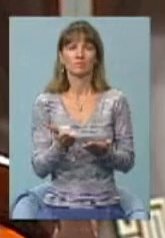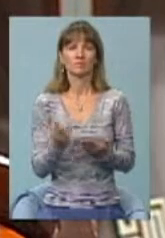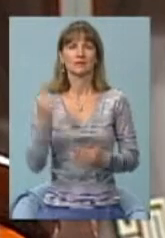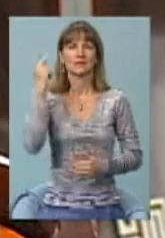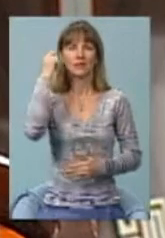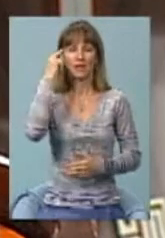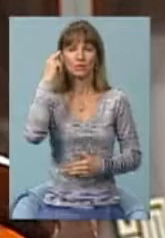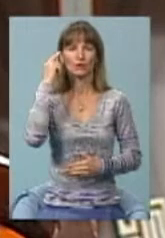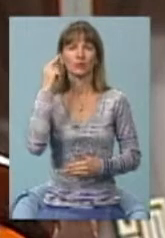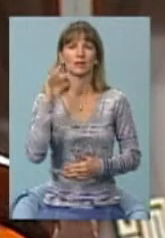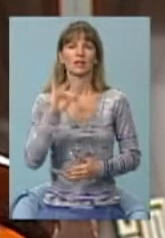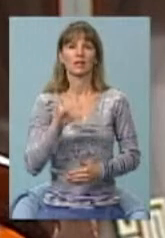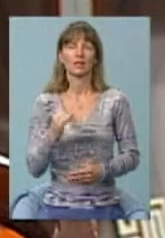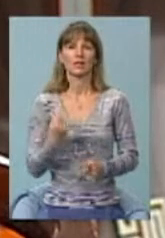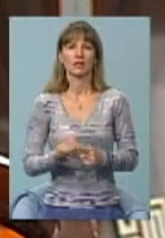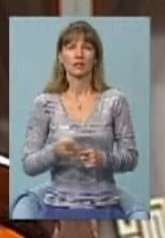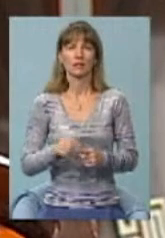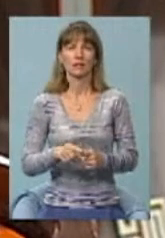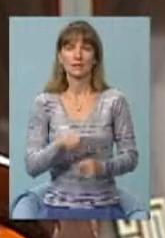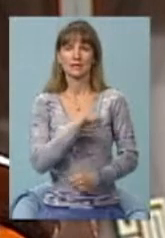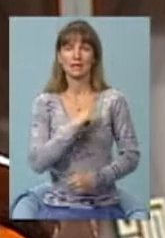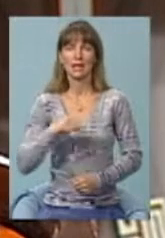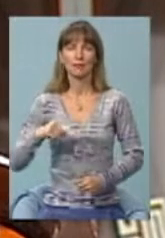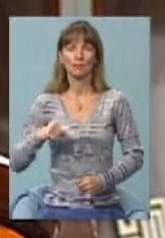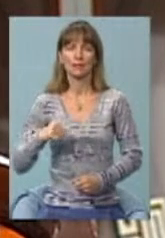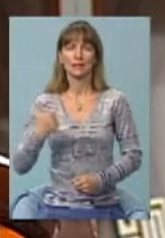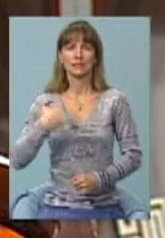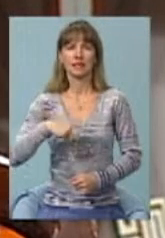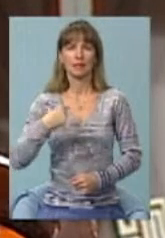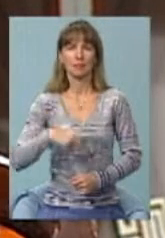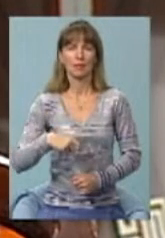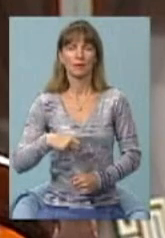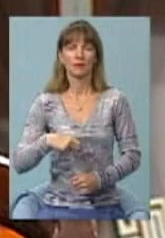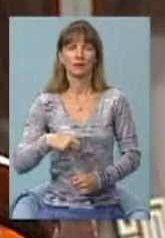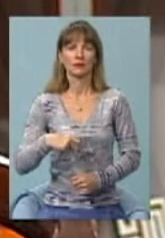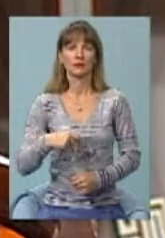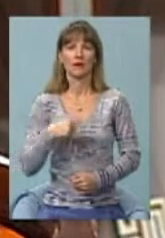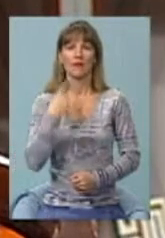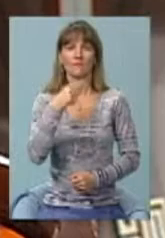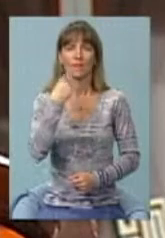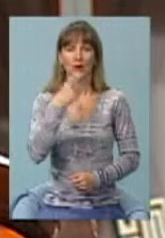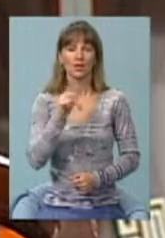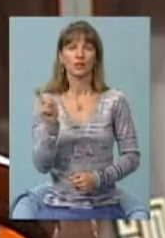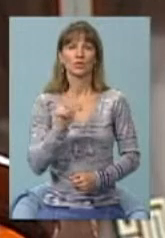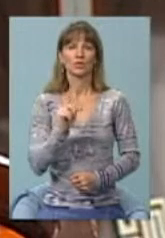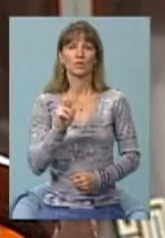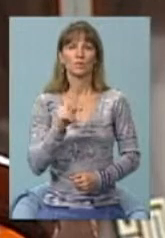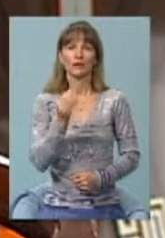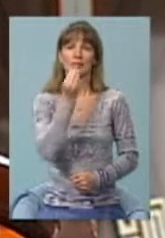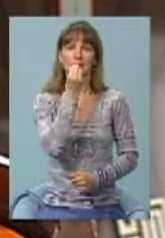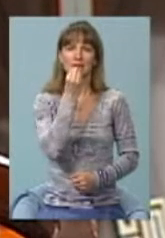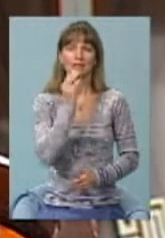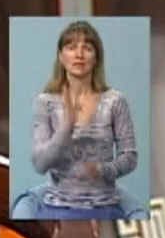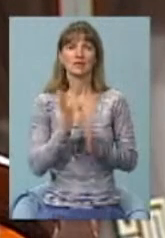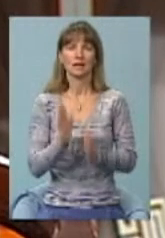знають і це, і самі в себе вговорили, щоб їсти саме